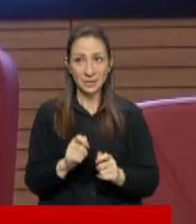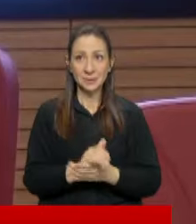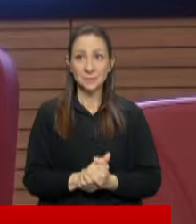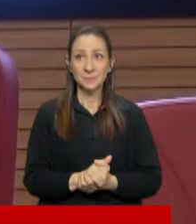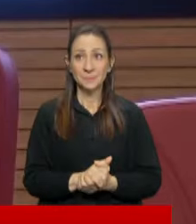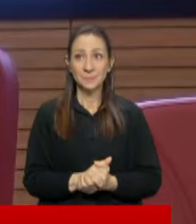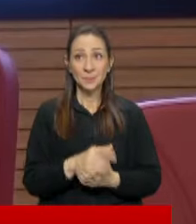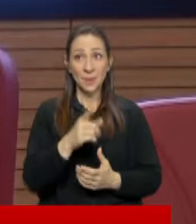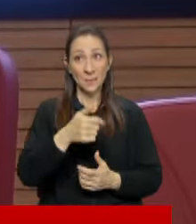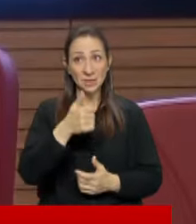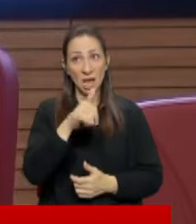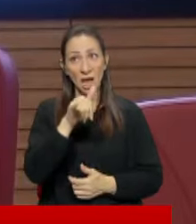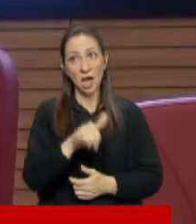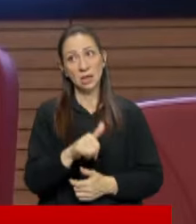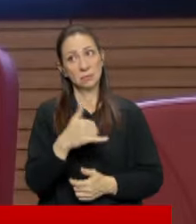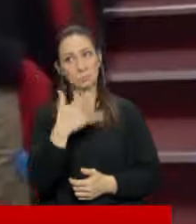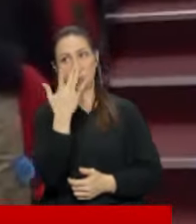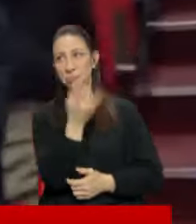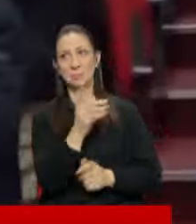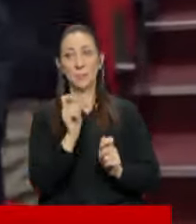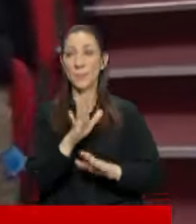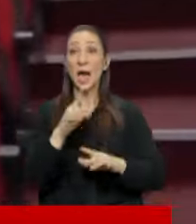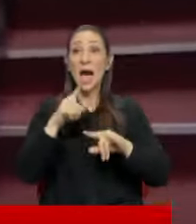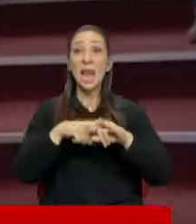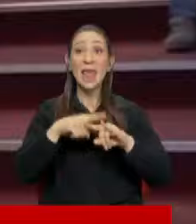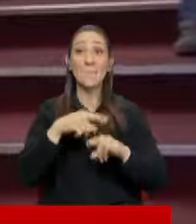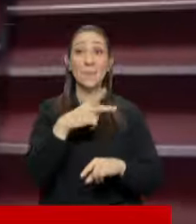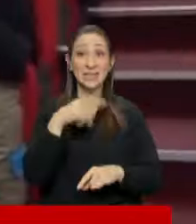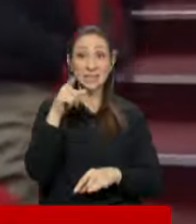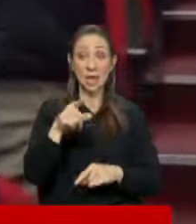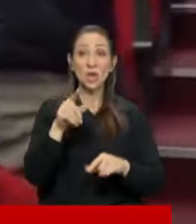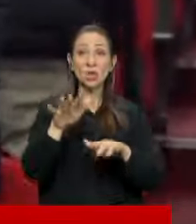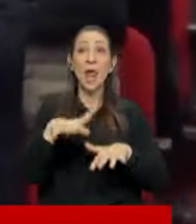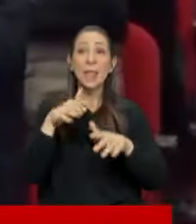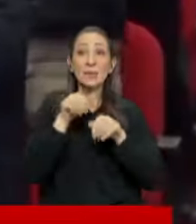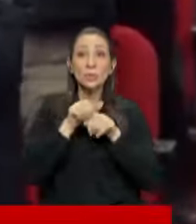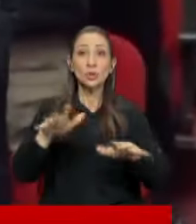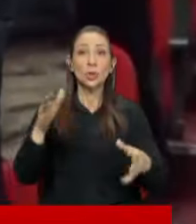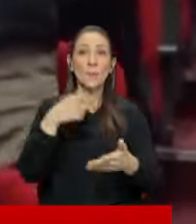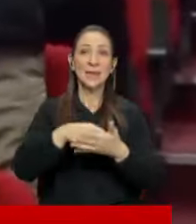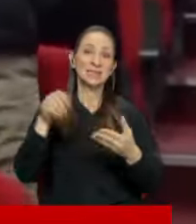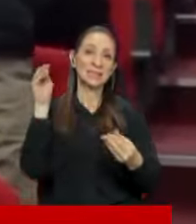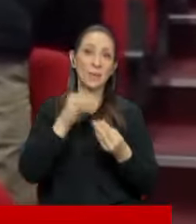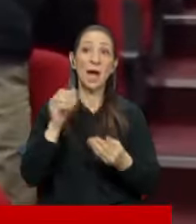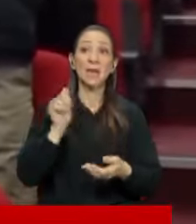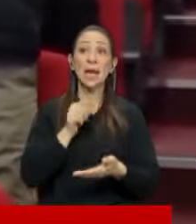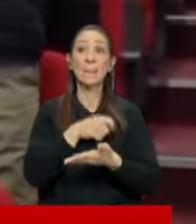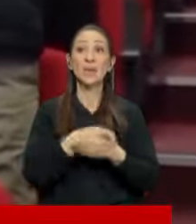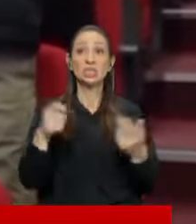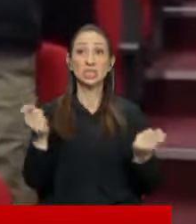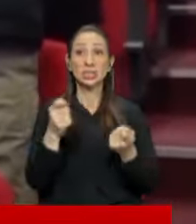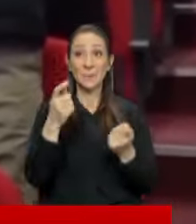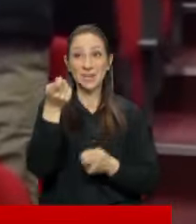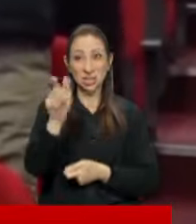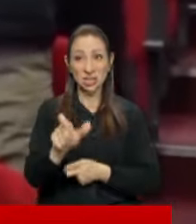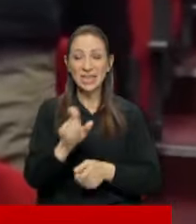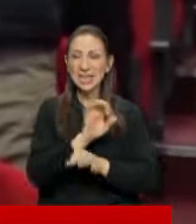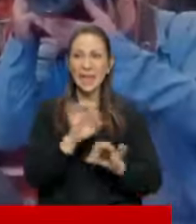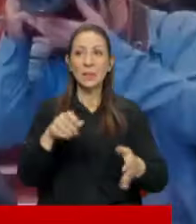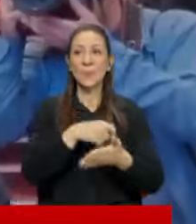Sizin Eyüboğlu başkanlık hakkında inkar edemeyiz. Haliliye Belediyesi törenle duyurdu maaş zammını. Asgari ücretle çalışan bir işçinin